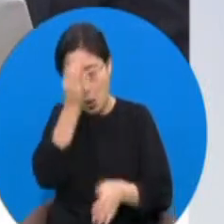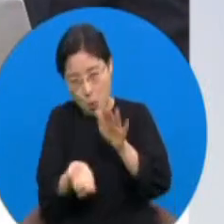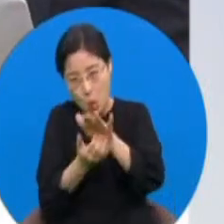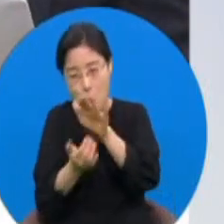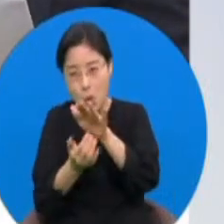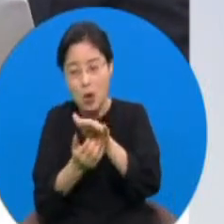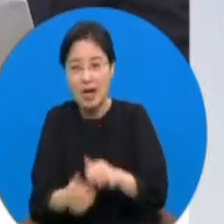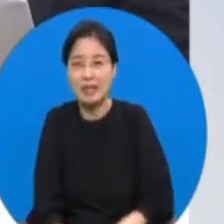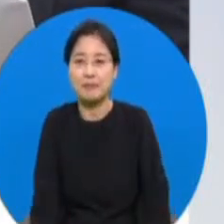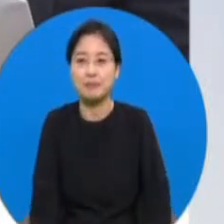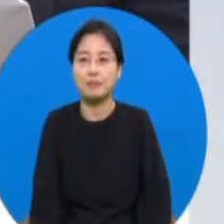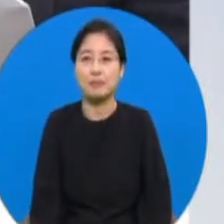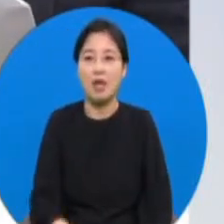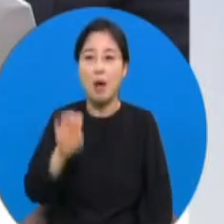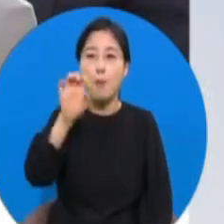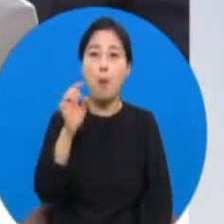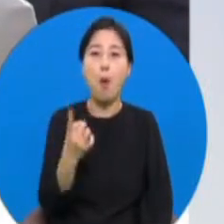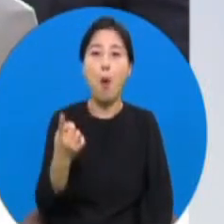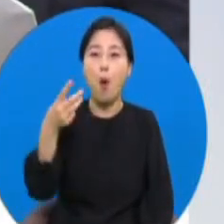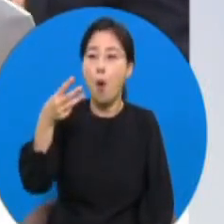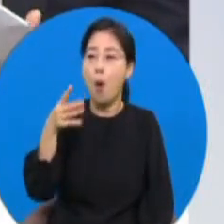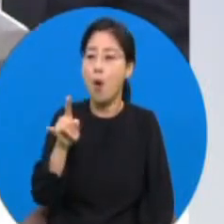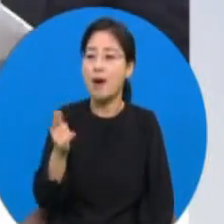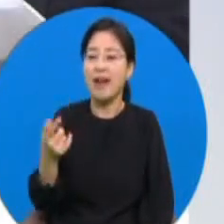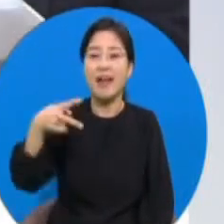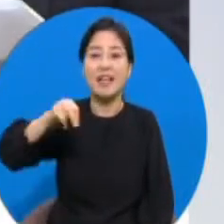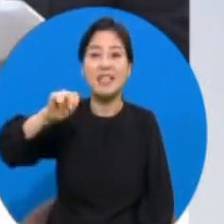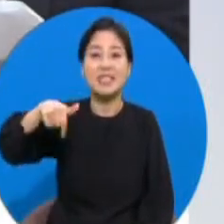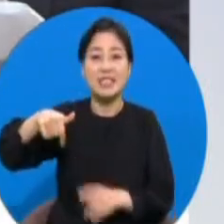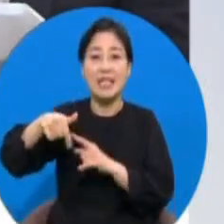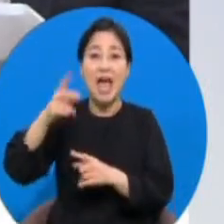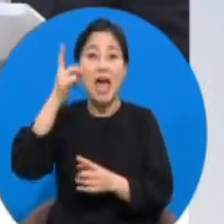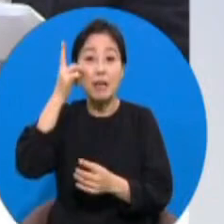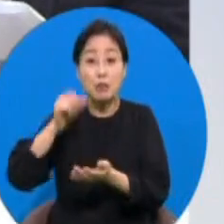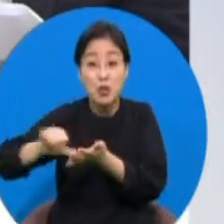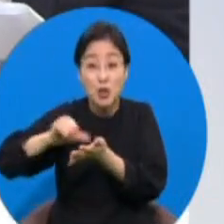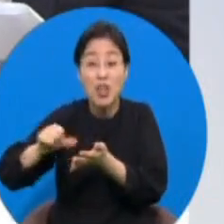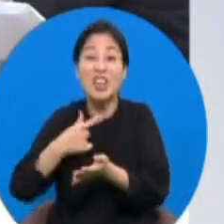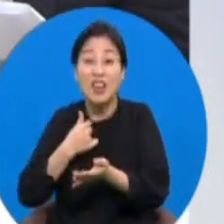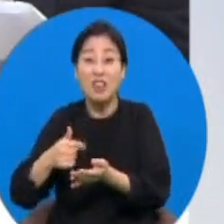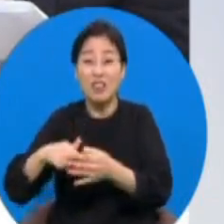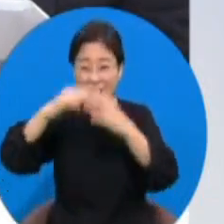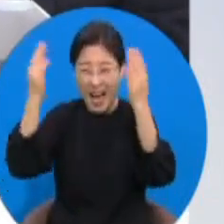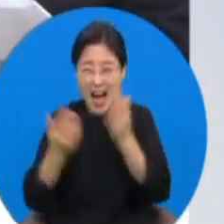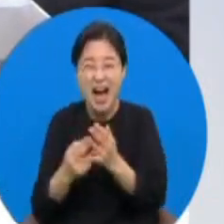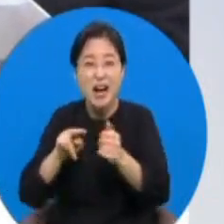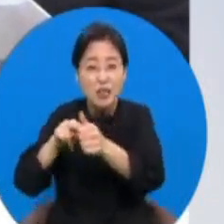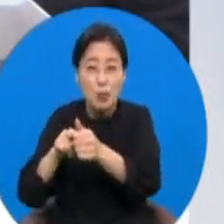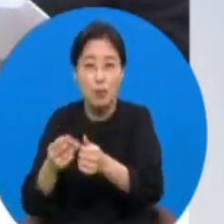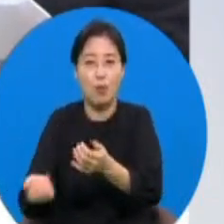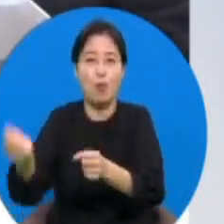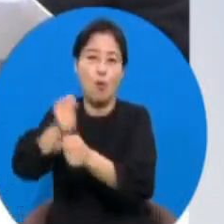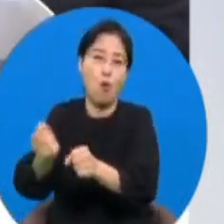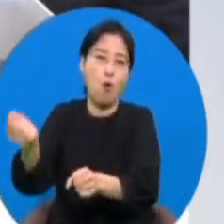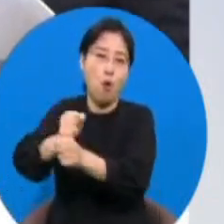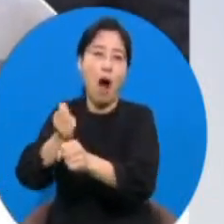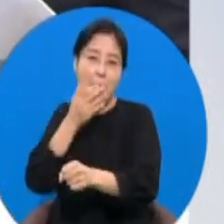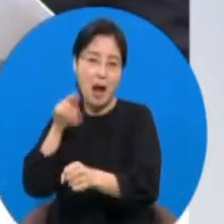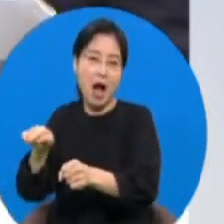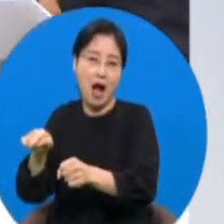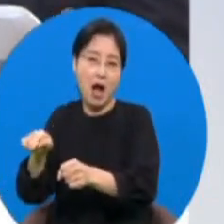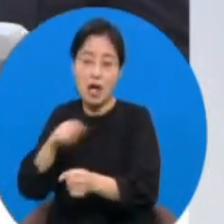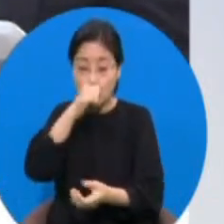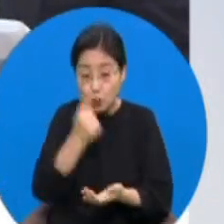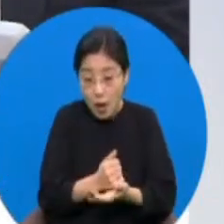해서요. 포렌식에서 하면 휴대폰에 있는 게다 나와요. 예. 그러면 사실은 우리가 휴대폰 없이 살수 없잖아요. 없죠.